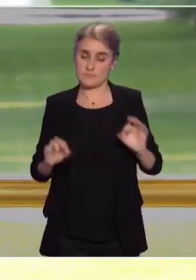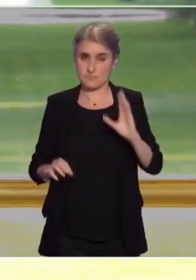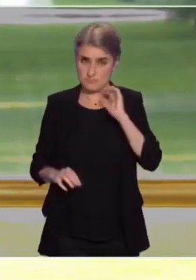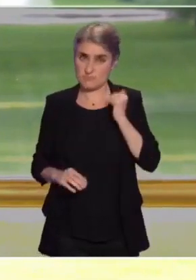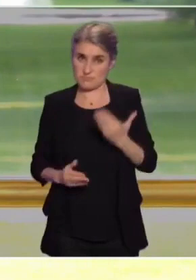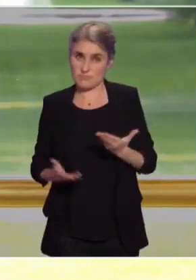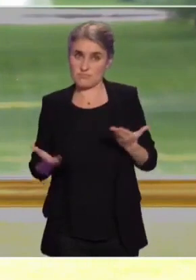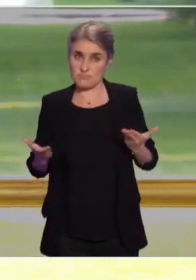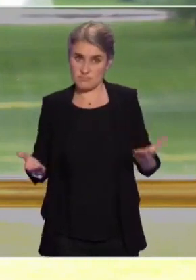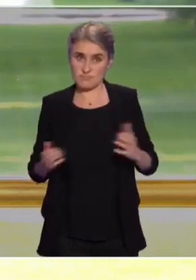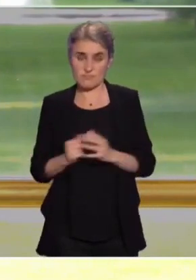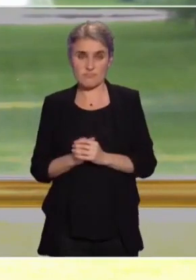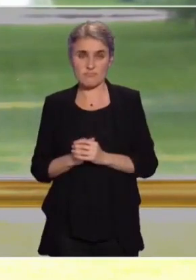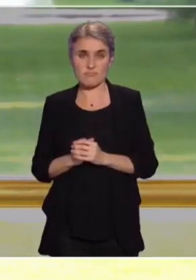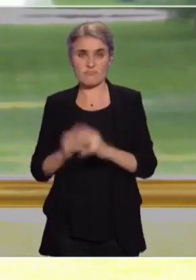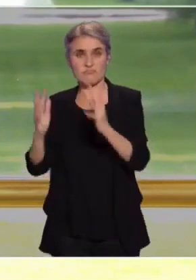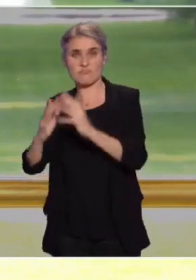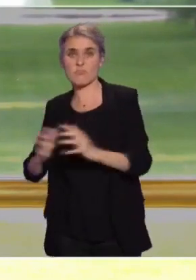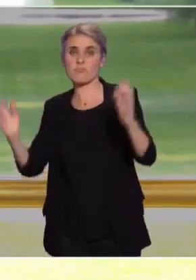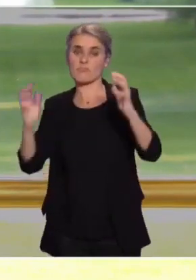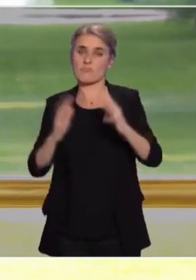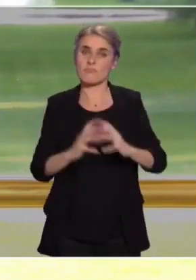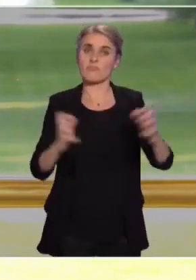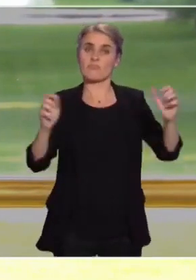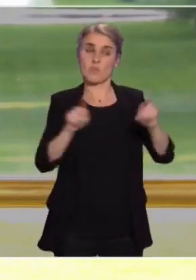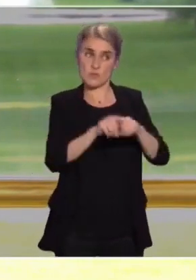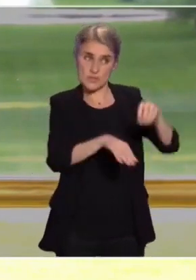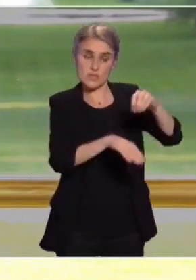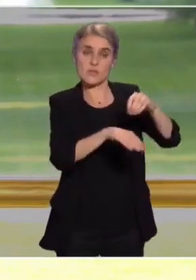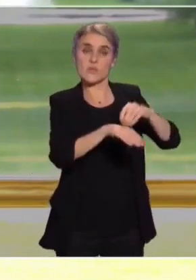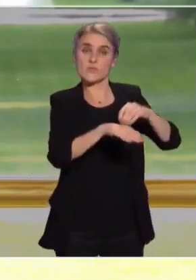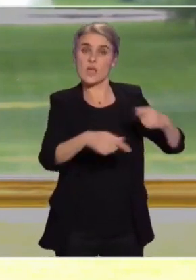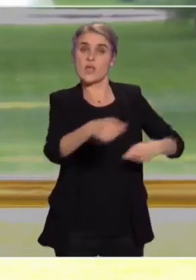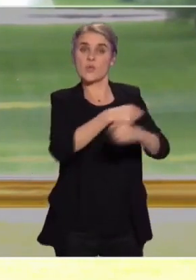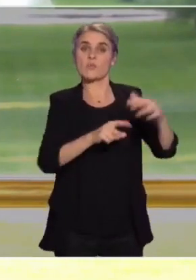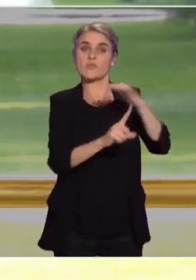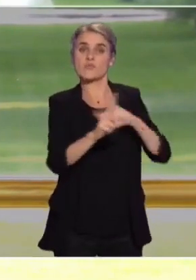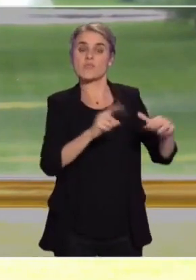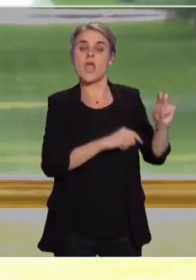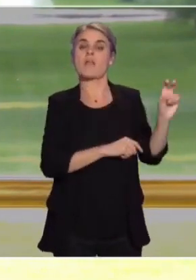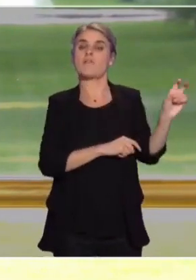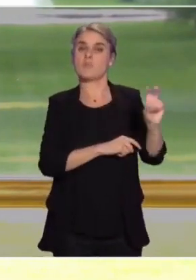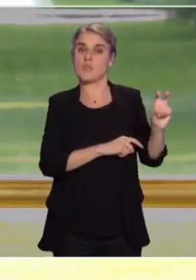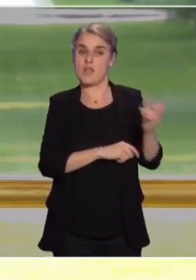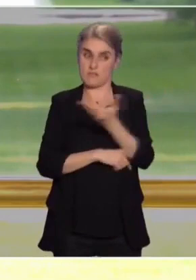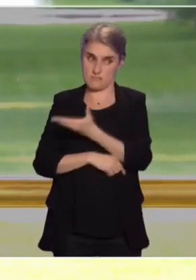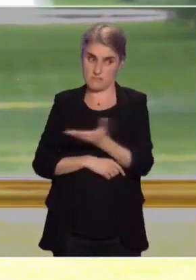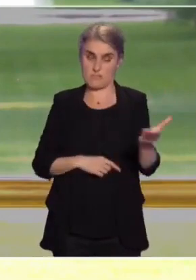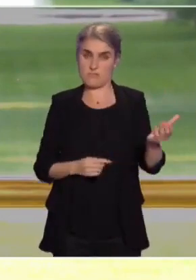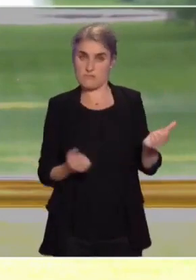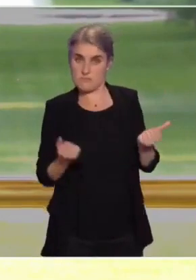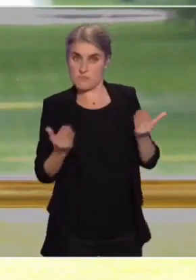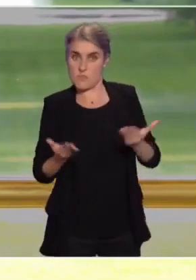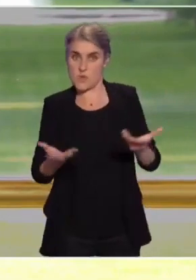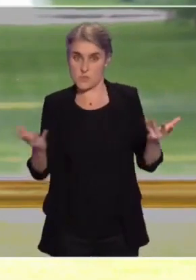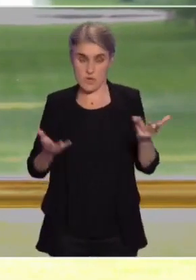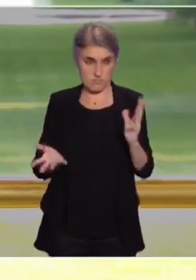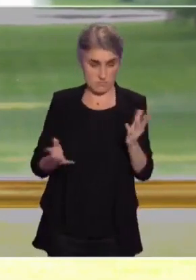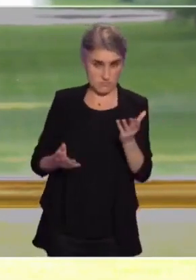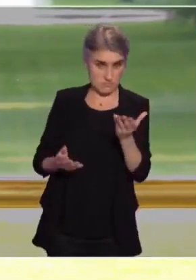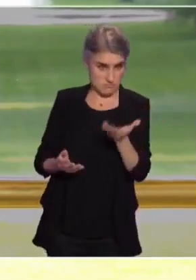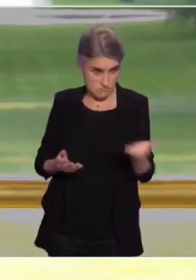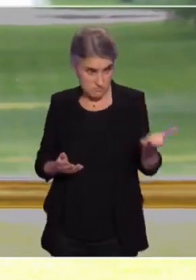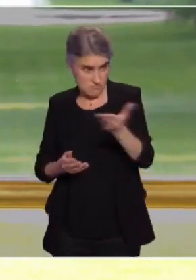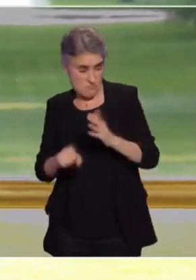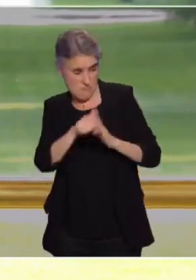présidents des deux chambres parlementaires et du conseil économique social et environnemental de proposer quelques priorités susceptible de